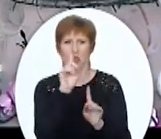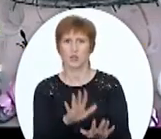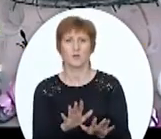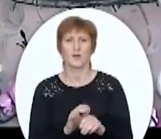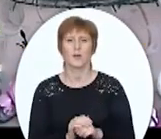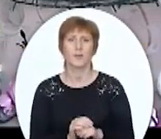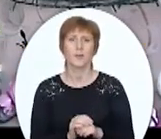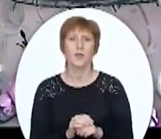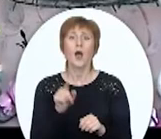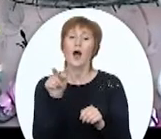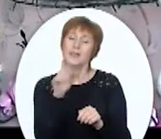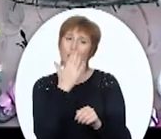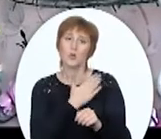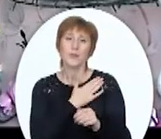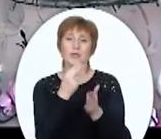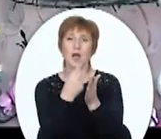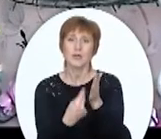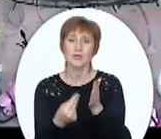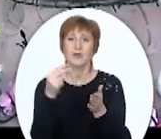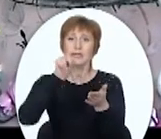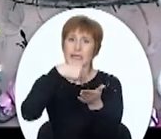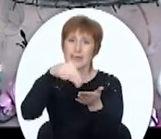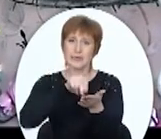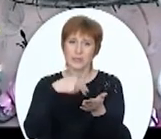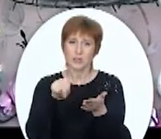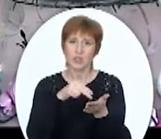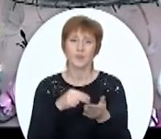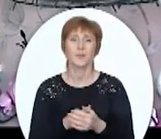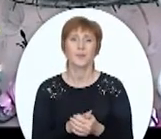же. Она любила рисовать кисточкой.